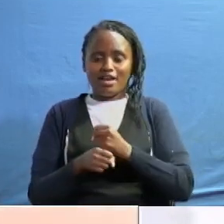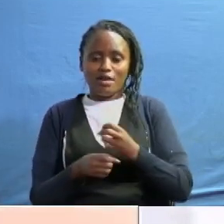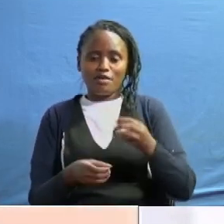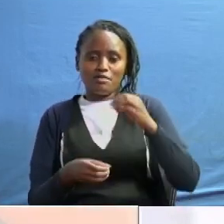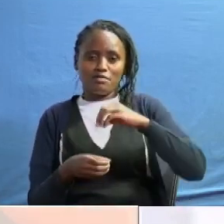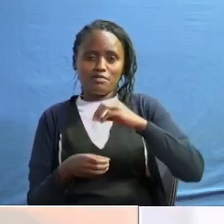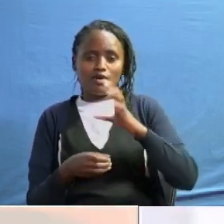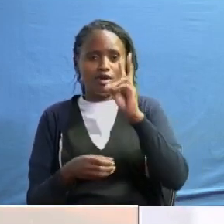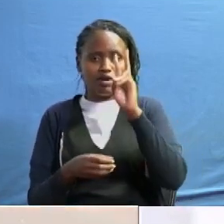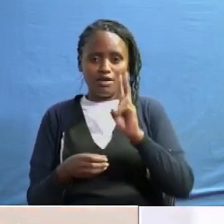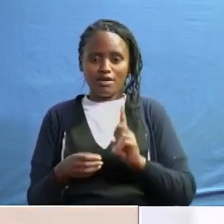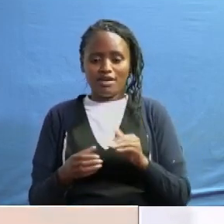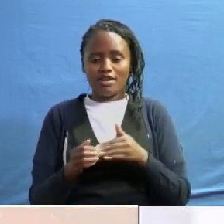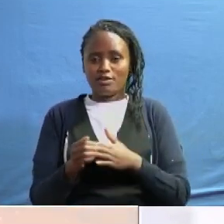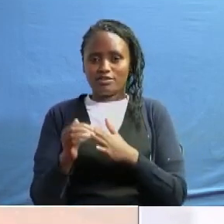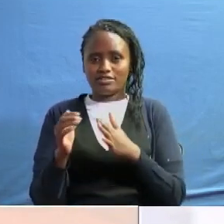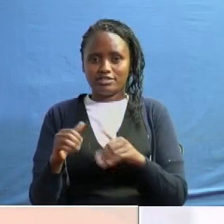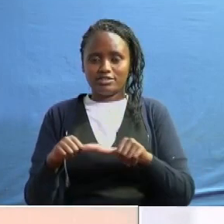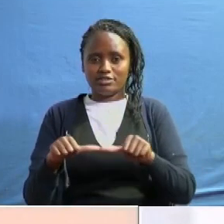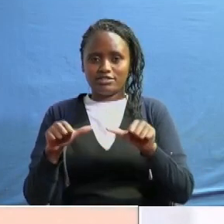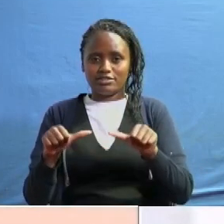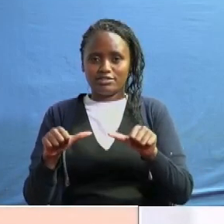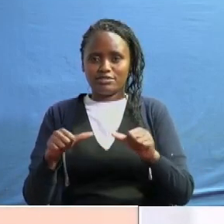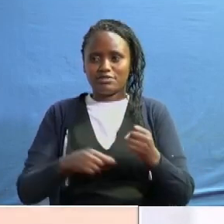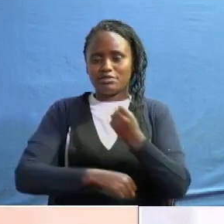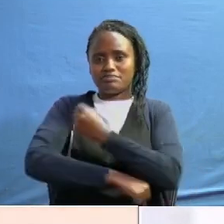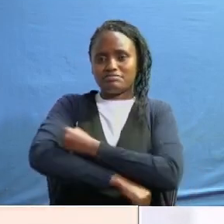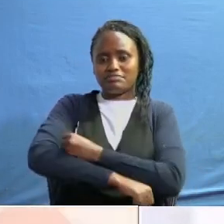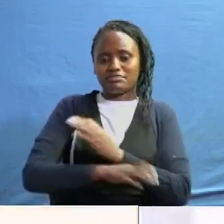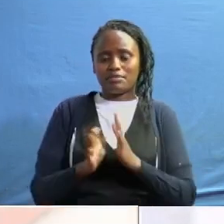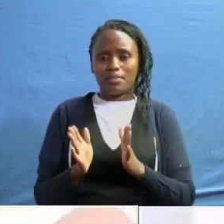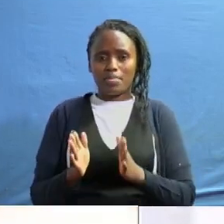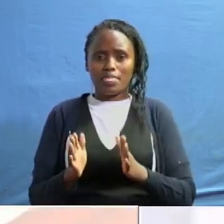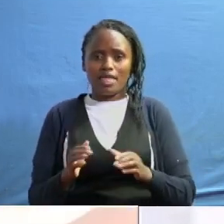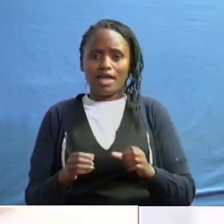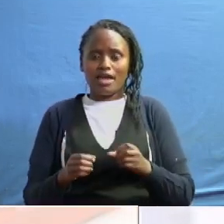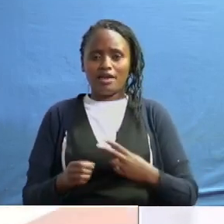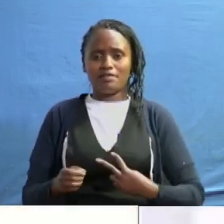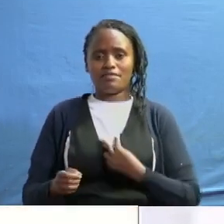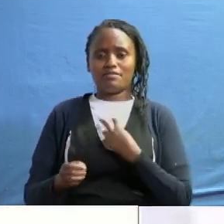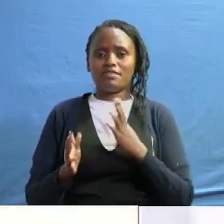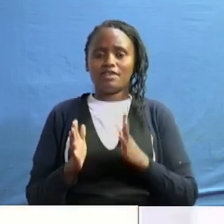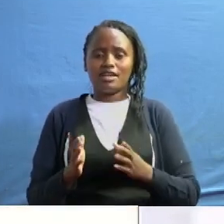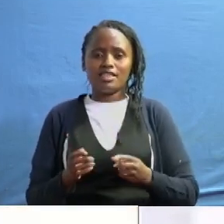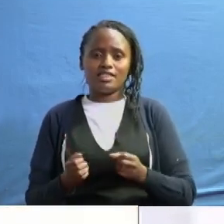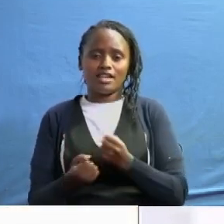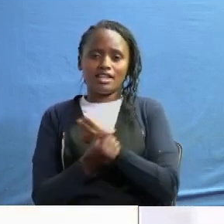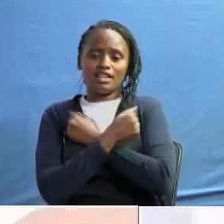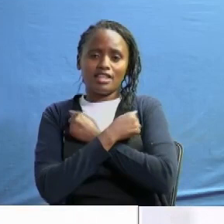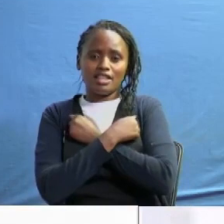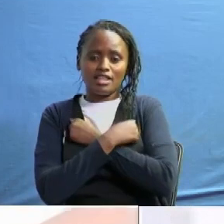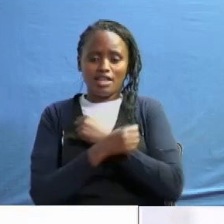miti zikiendelea. Maelfu ya wanafunzi, walimu, wazazi na wageni wengine wapendao uigizaji na densi